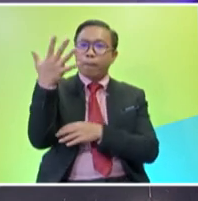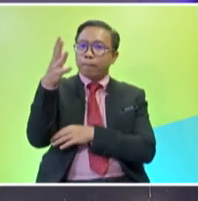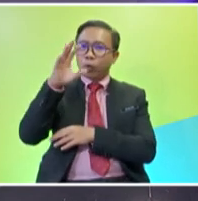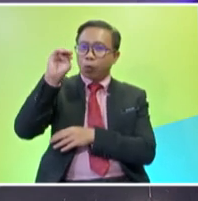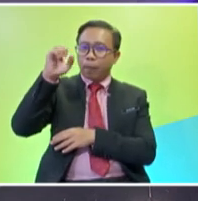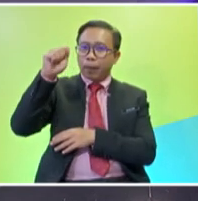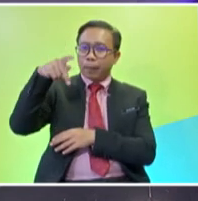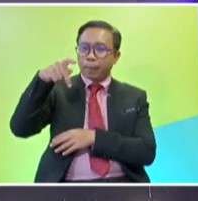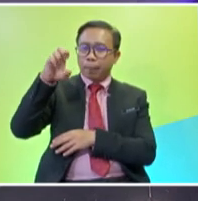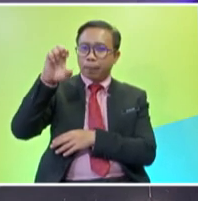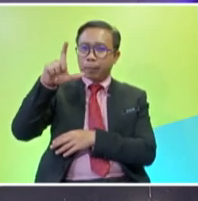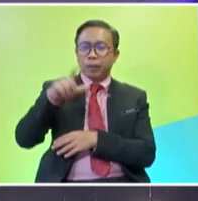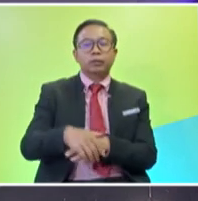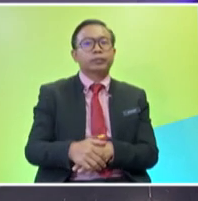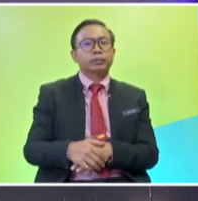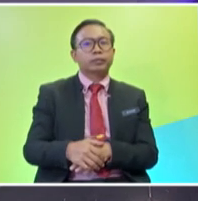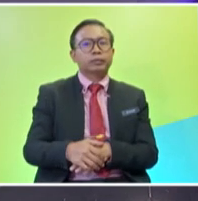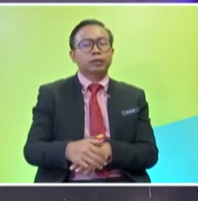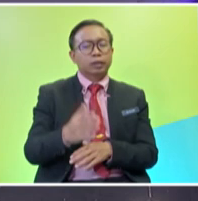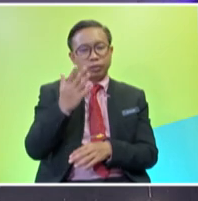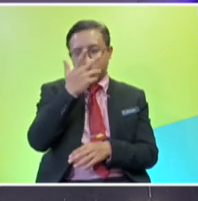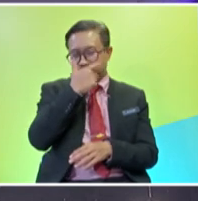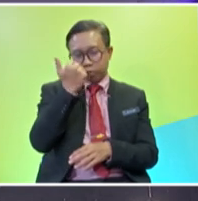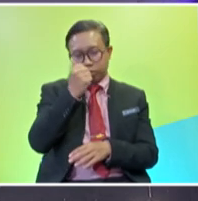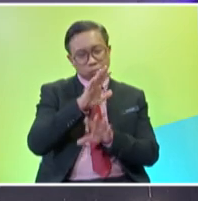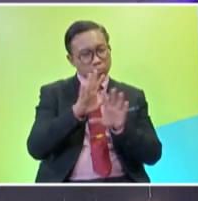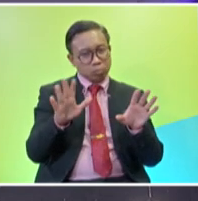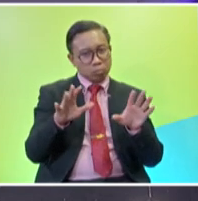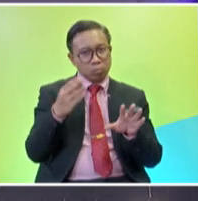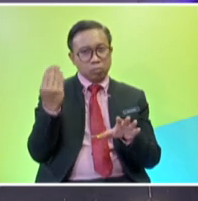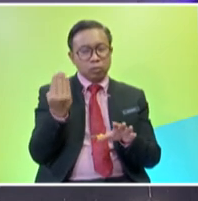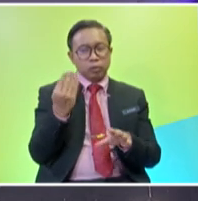sebenarnya yang cantik itu tidak tahan lama